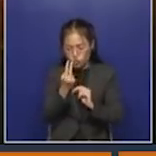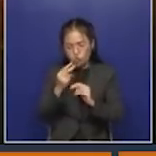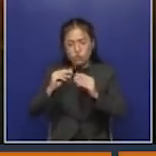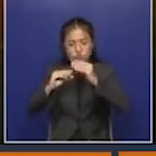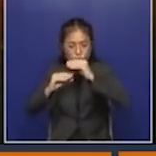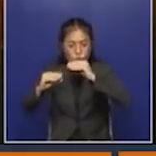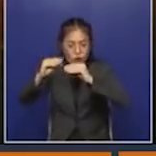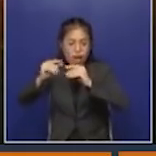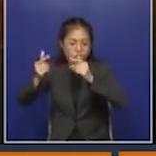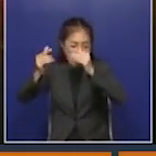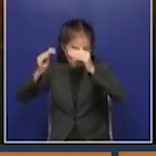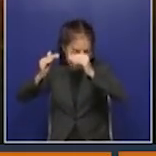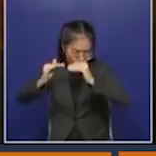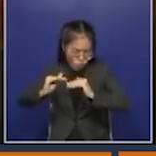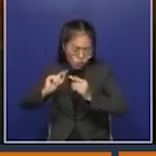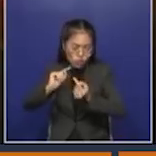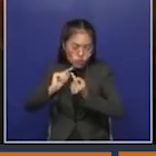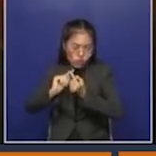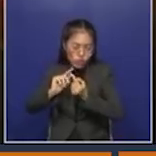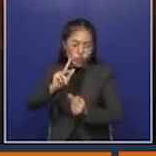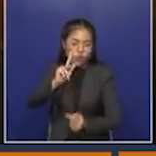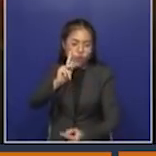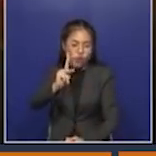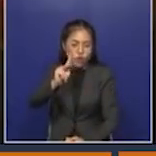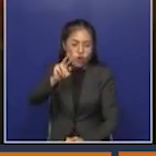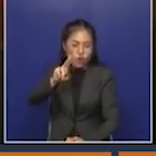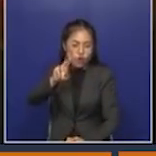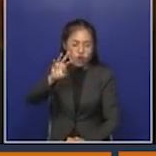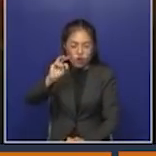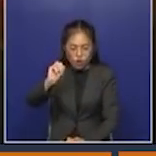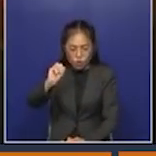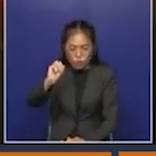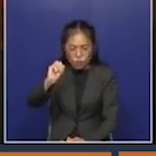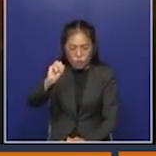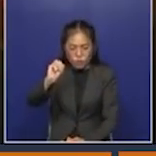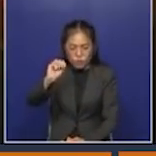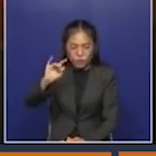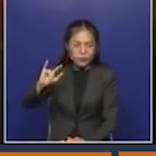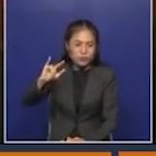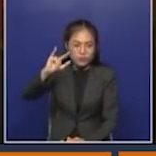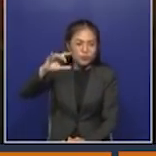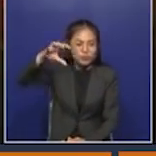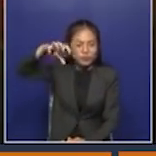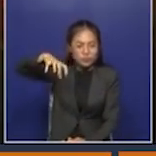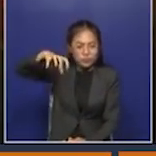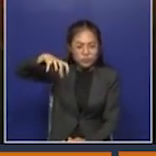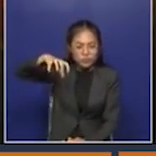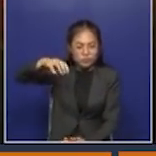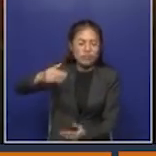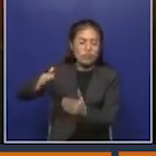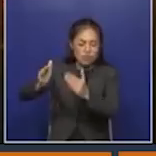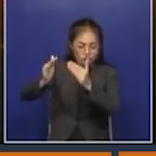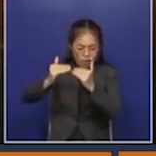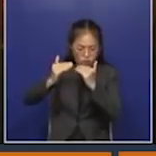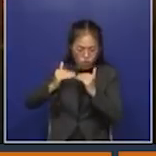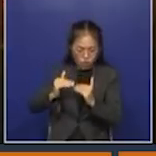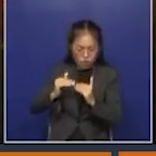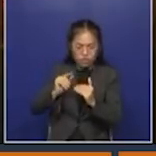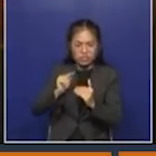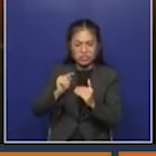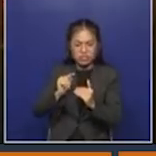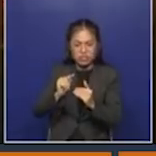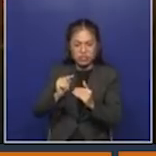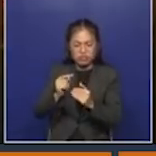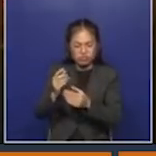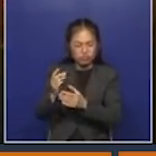ถูกกับรถนะคะของอากงท่าอากาศยานนะคะขอสไลด์ถัดไปค่ะโครงการที่ถูกปรับลดไปนะคะก็ไม่ได้สะท้อนเลยว่ามีการ